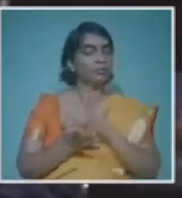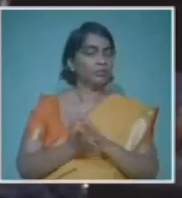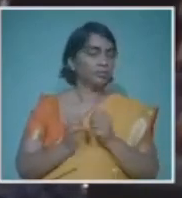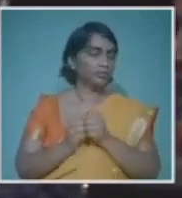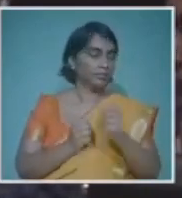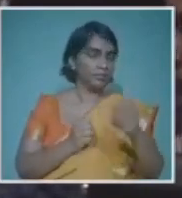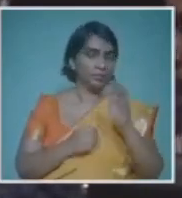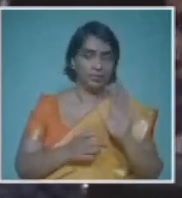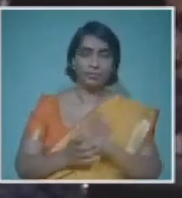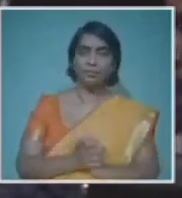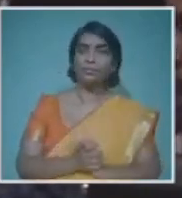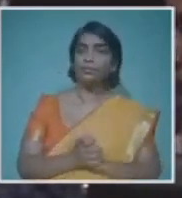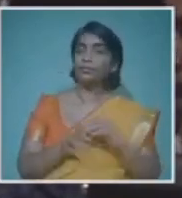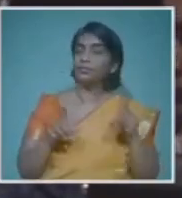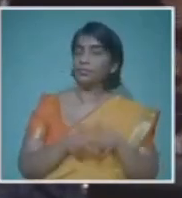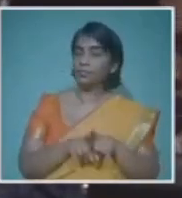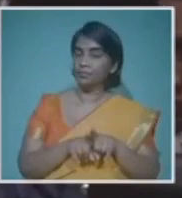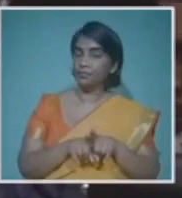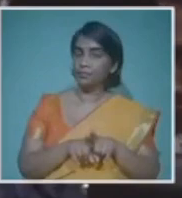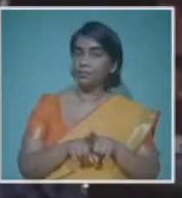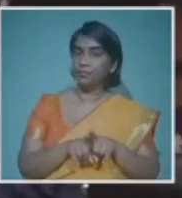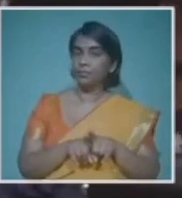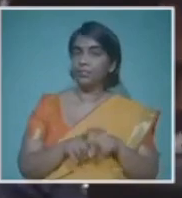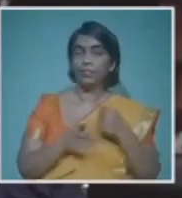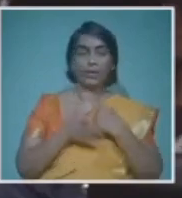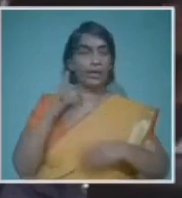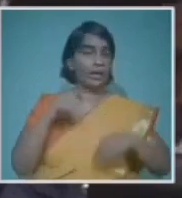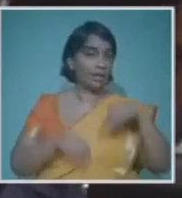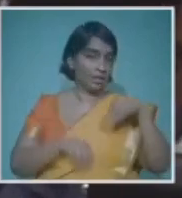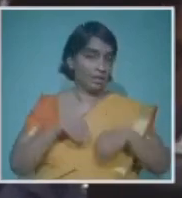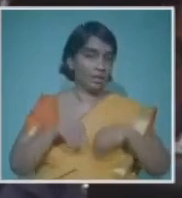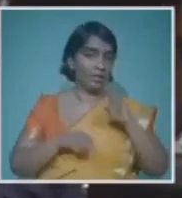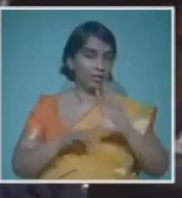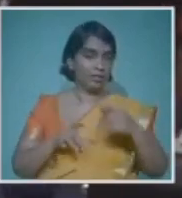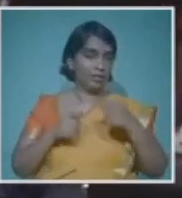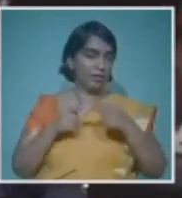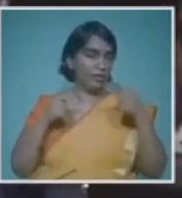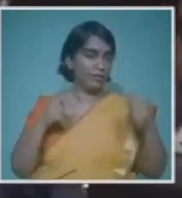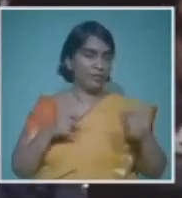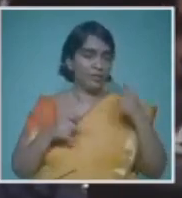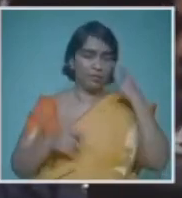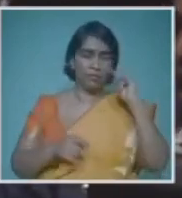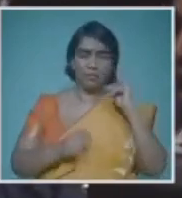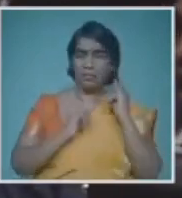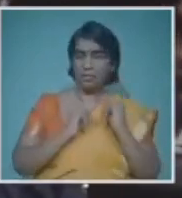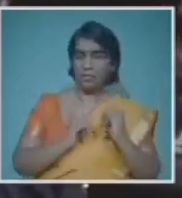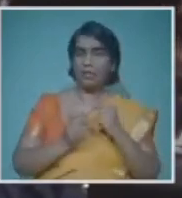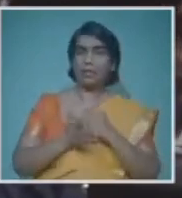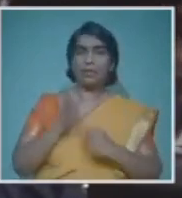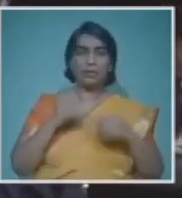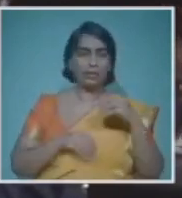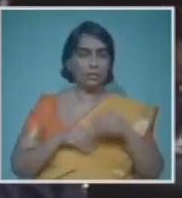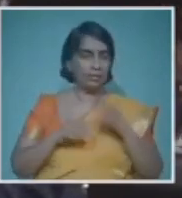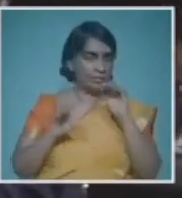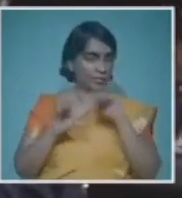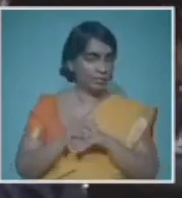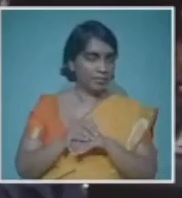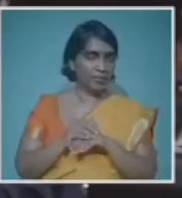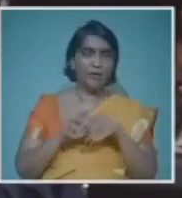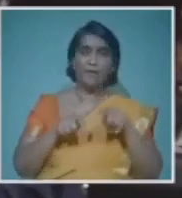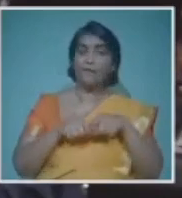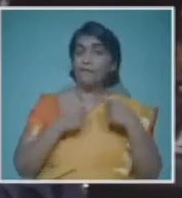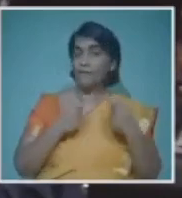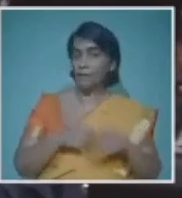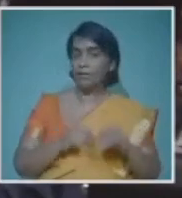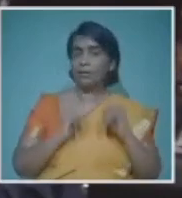කටයුතු කරනවා. ඒ වගේම දේශපාලඥයන්ට විරුද්ධව තිබෙන බරපතල චෝදනා මැතිවරණ වලදී වියදම්